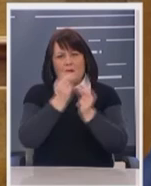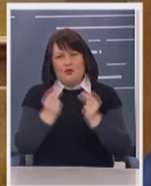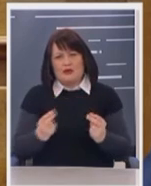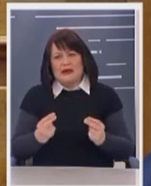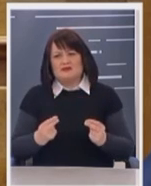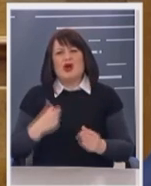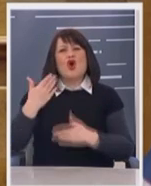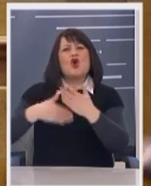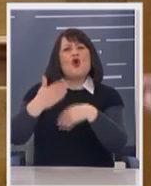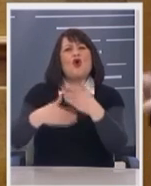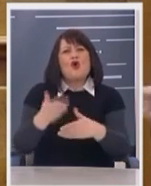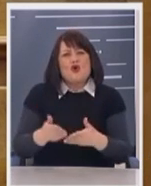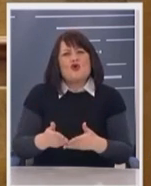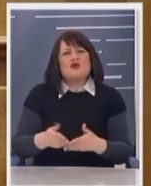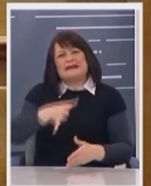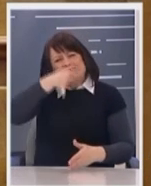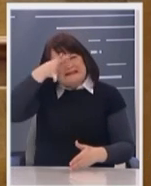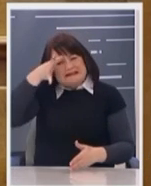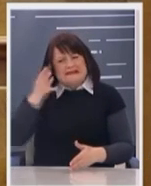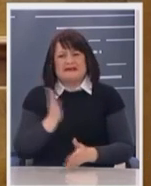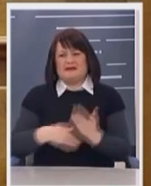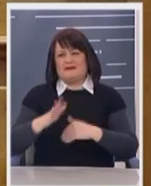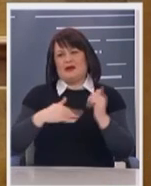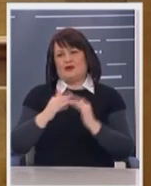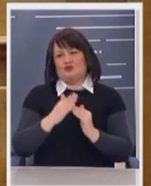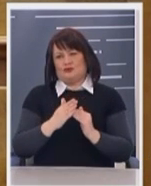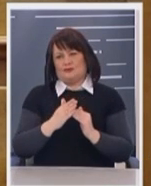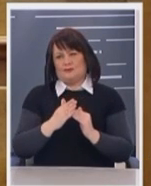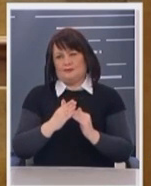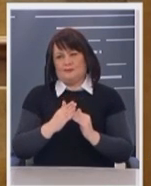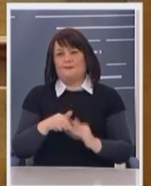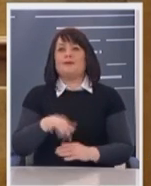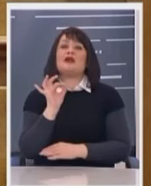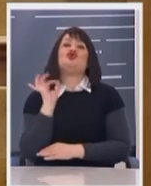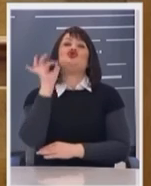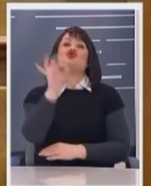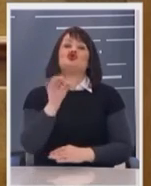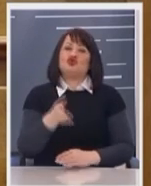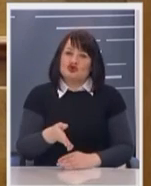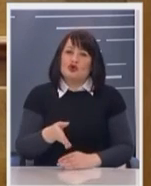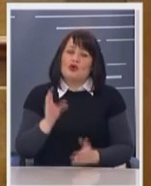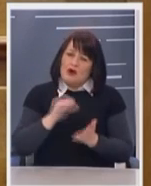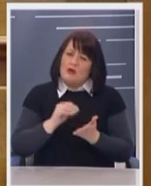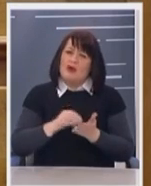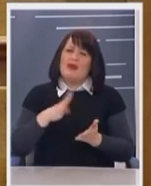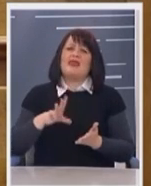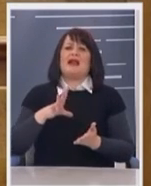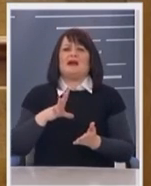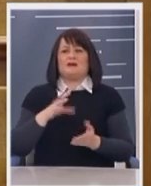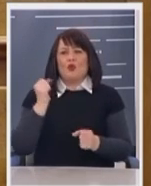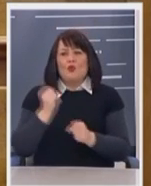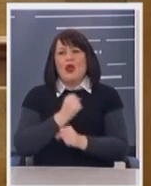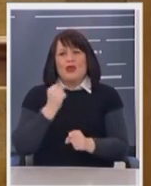που τόσα χρόνια με το δικό του αίμα χτίζονται. Αυτός είναι ο στόχος μας. Θέλει πολλή δουλειά. Είμαστε εδώ